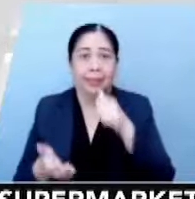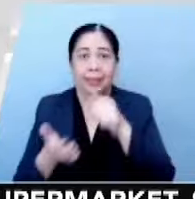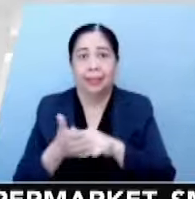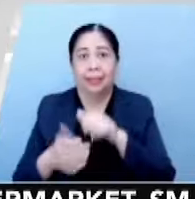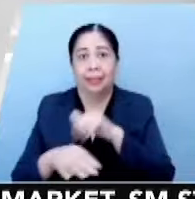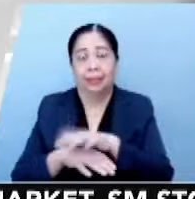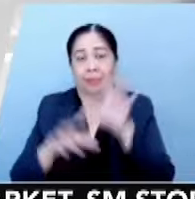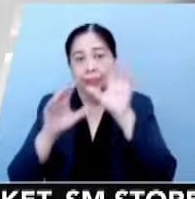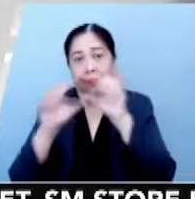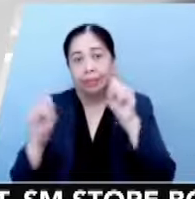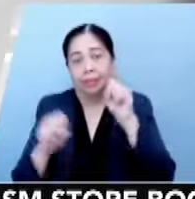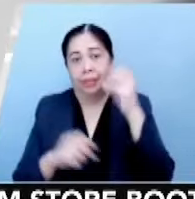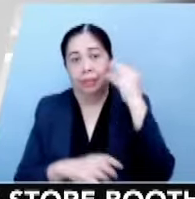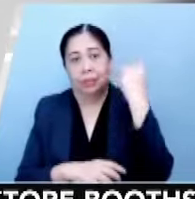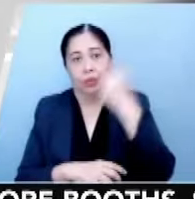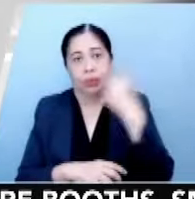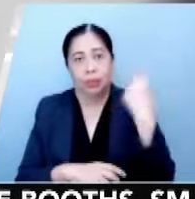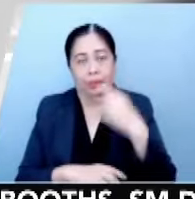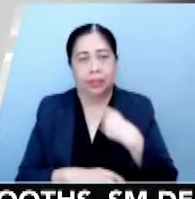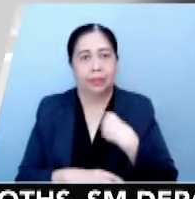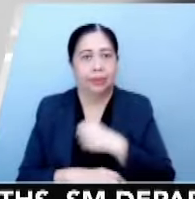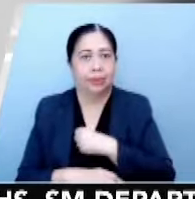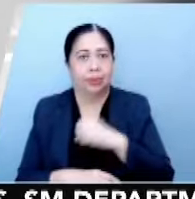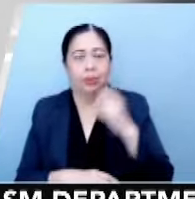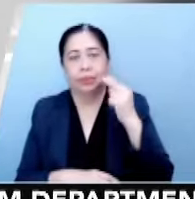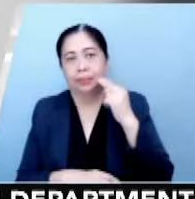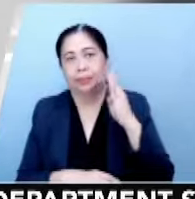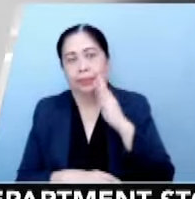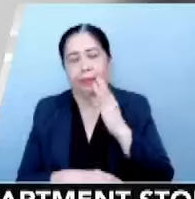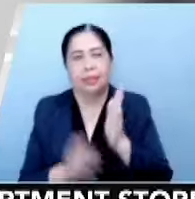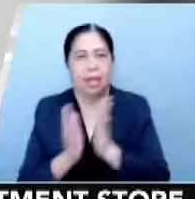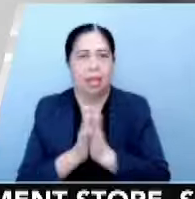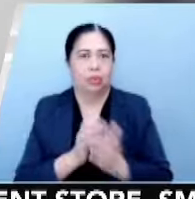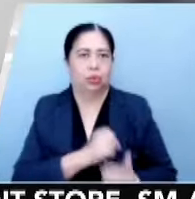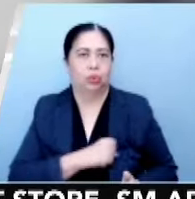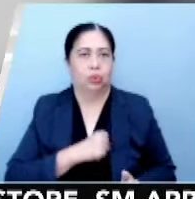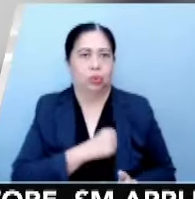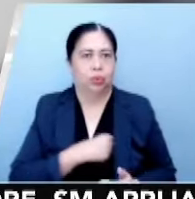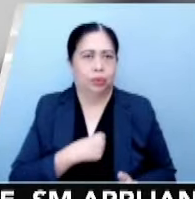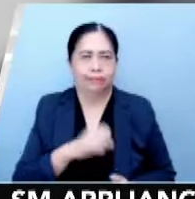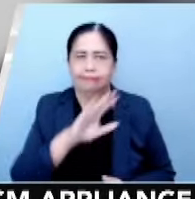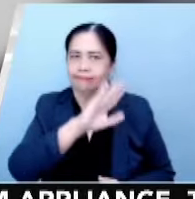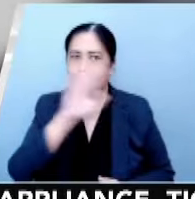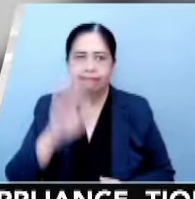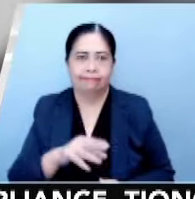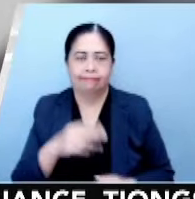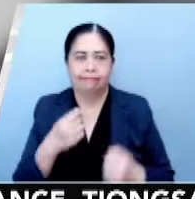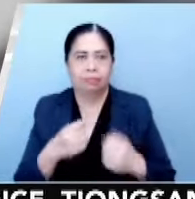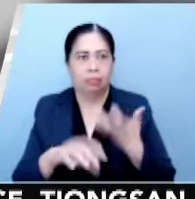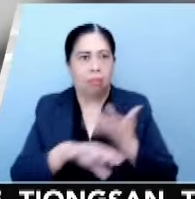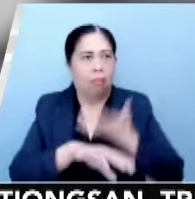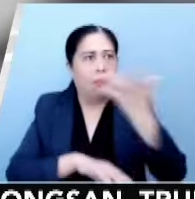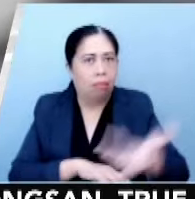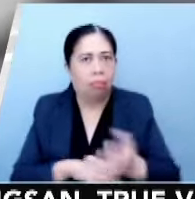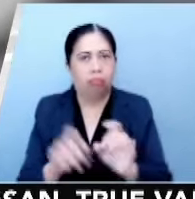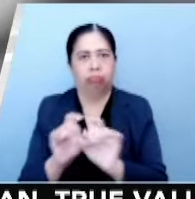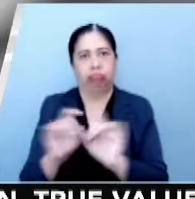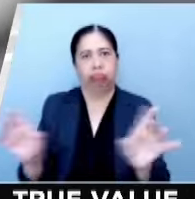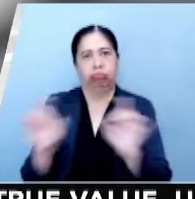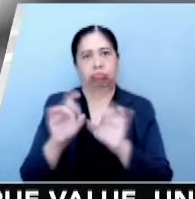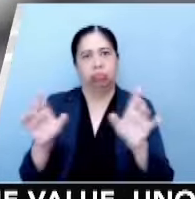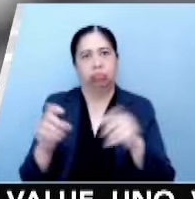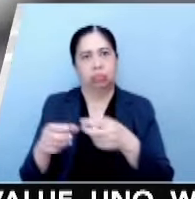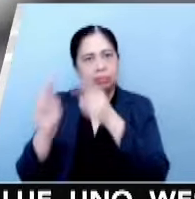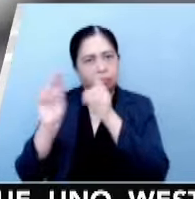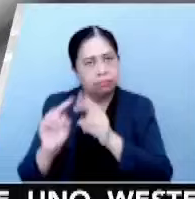Subiri at kay Senadora Binay para humingi ng paumanhin. Kailanman daw ay hindi nila sasadyain ang pagsawalang bahala sa dangal na sinisimbolo